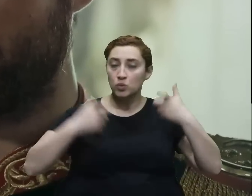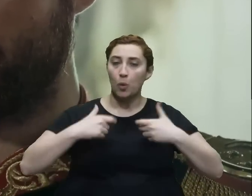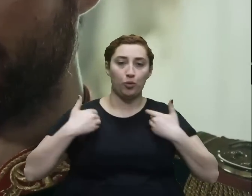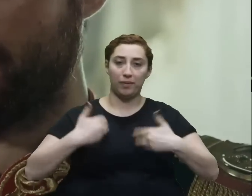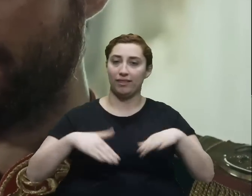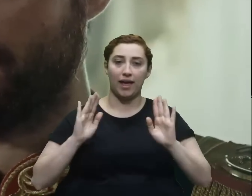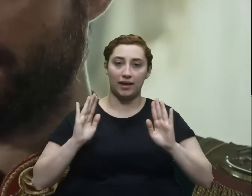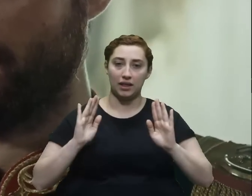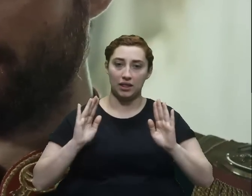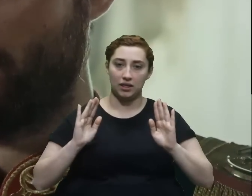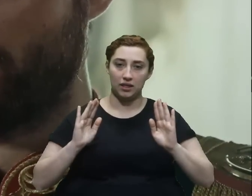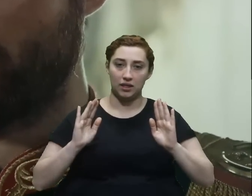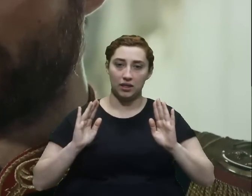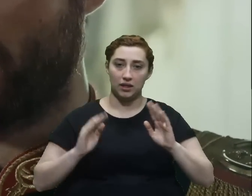bilmeyin.